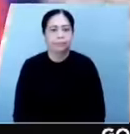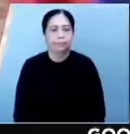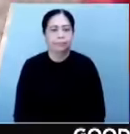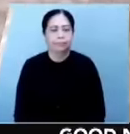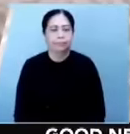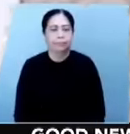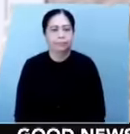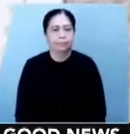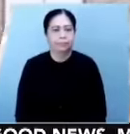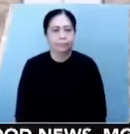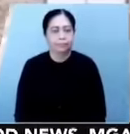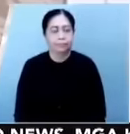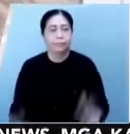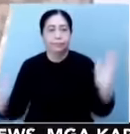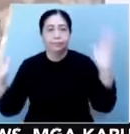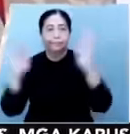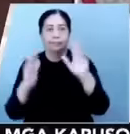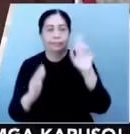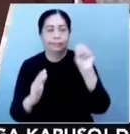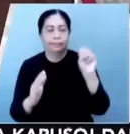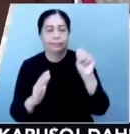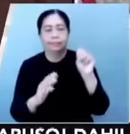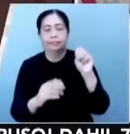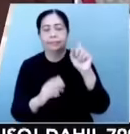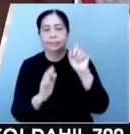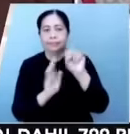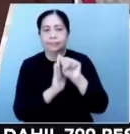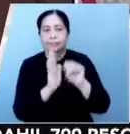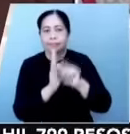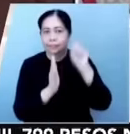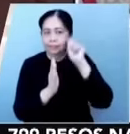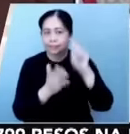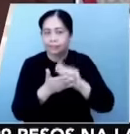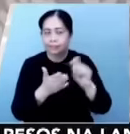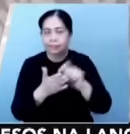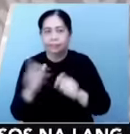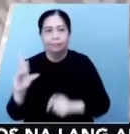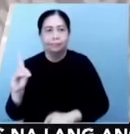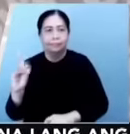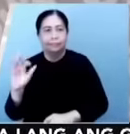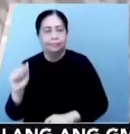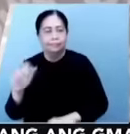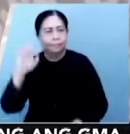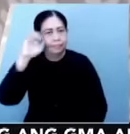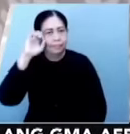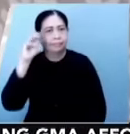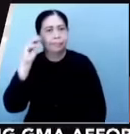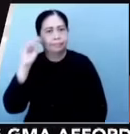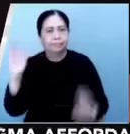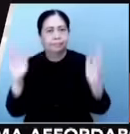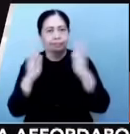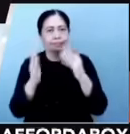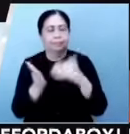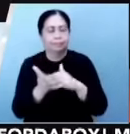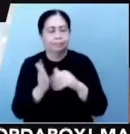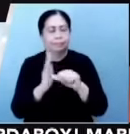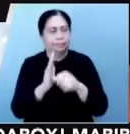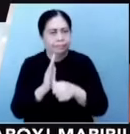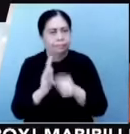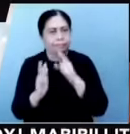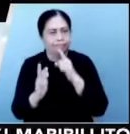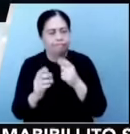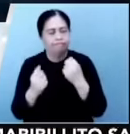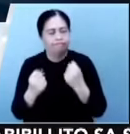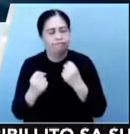Sa pagharap ni U.S. Secretary of State Anthony Blinken kay Foreign Affairs Secretary Enrique Manalo, muli niyang idiniin ang anyay ironclad commitment